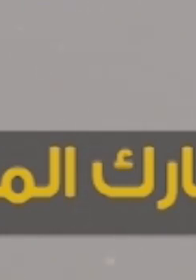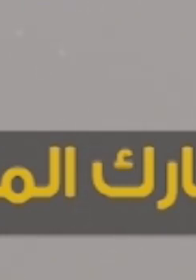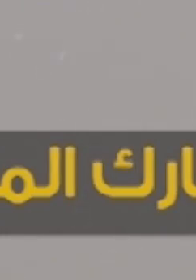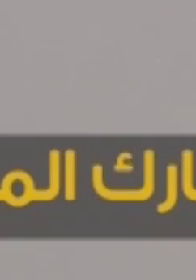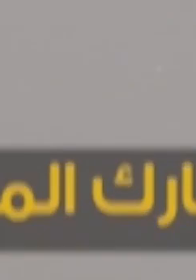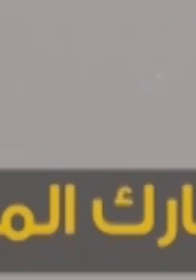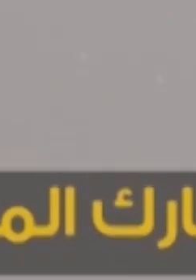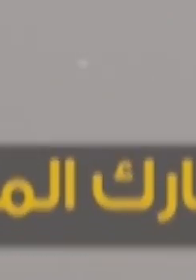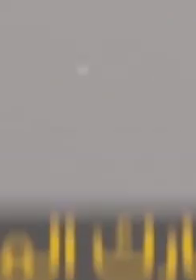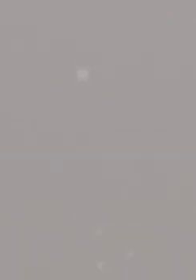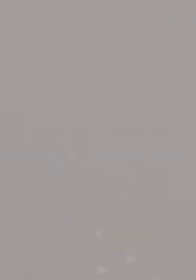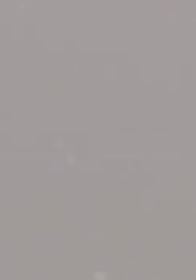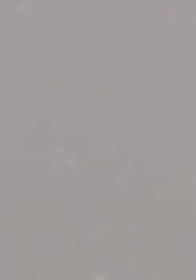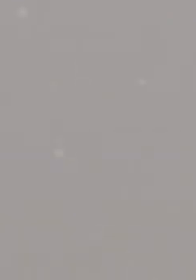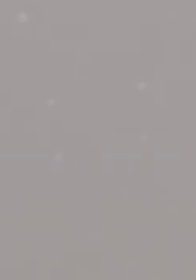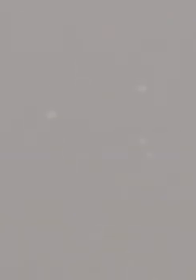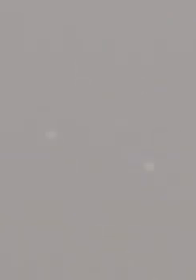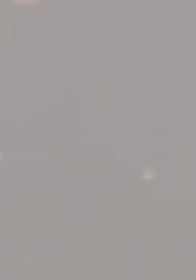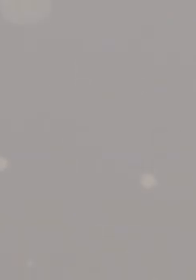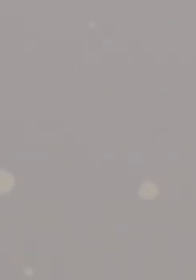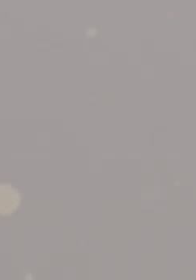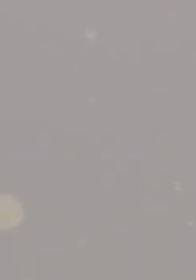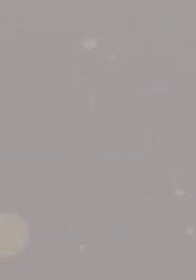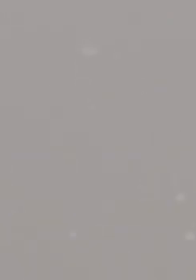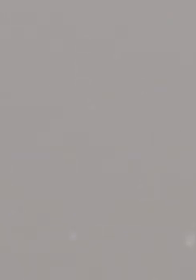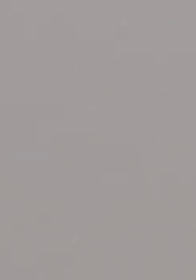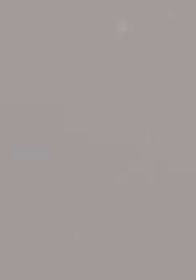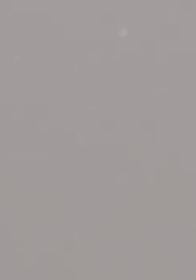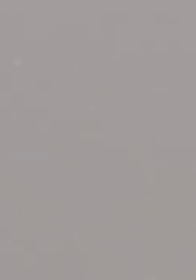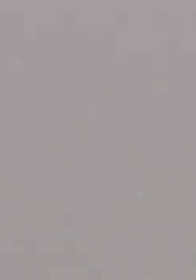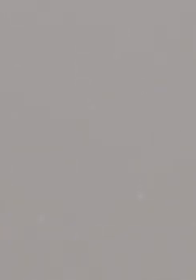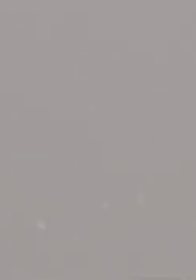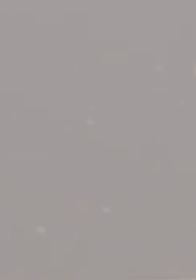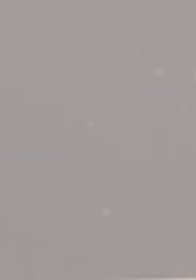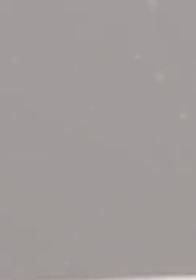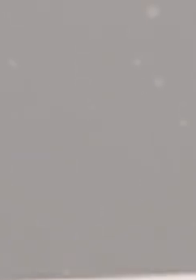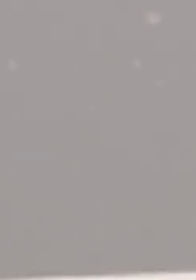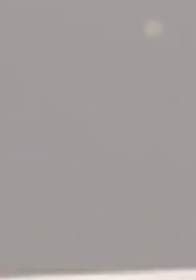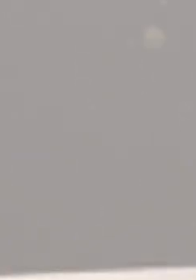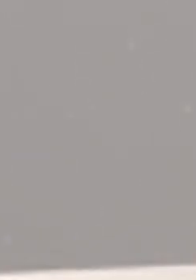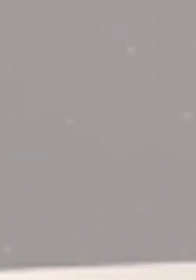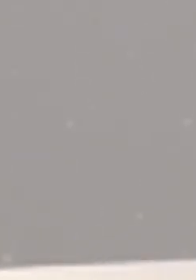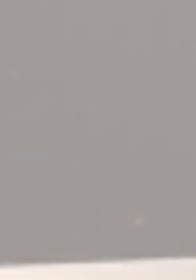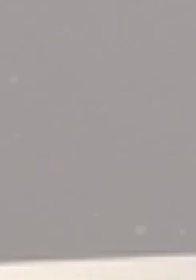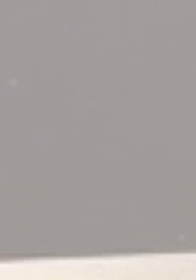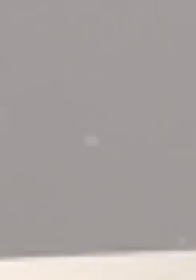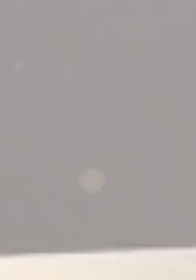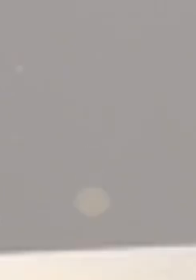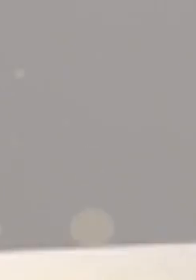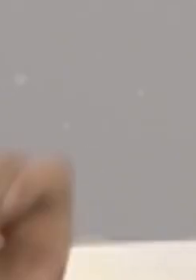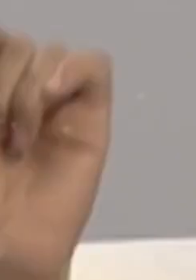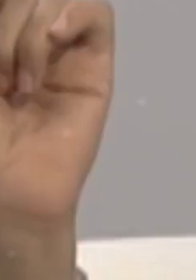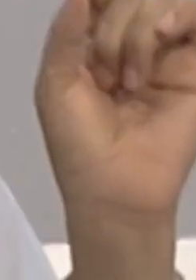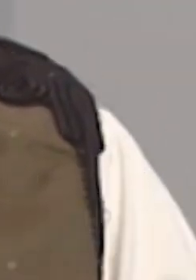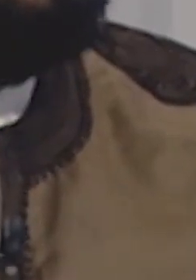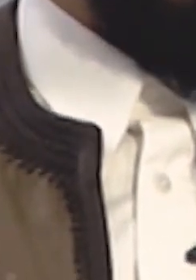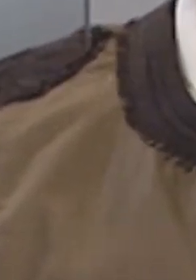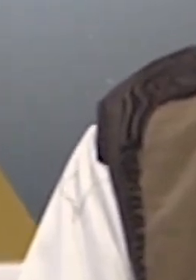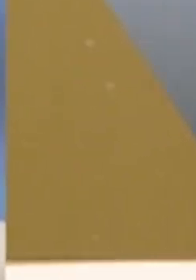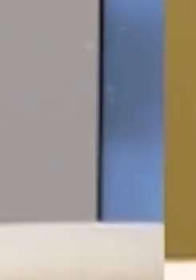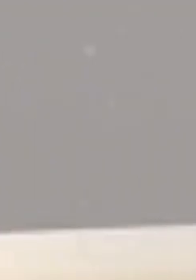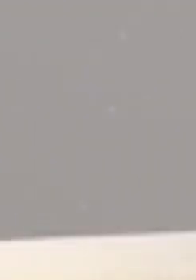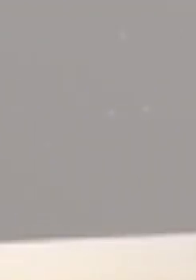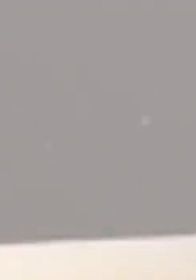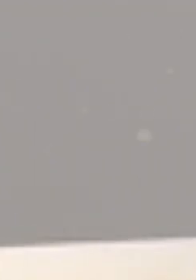وحث الليبيين على الاستمرار في هذا النهج وحثهم أيضا على رفع الغطاء الاجتماعي عن